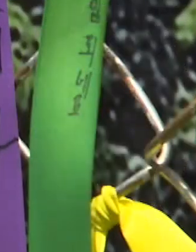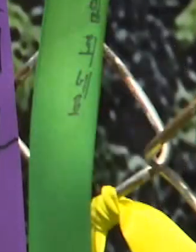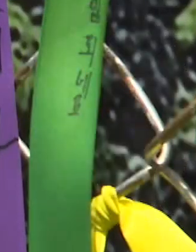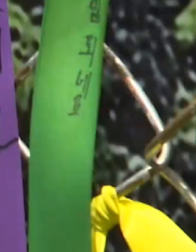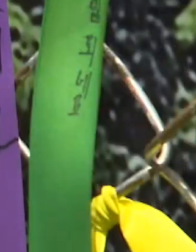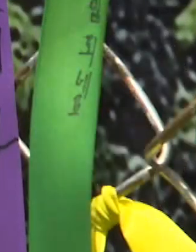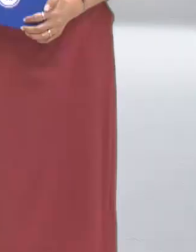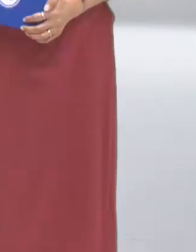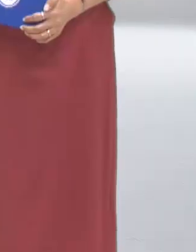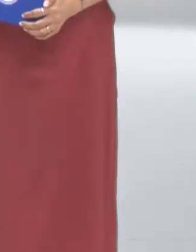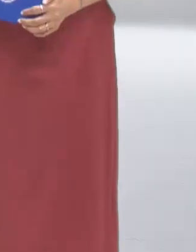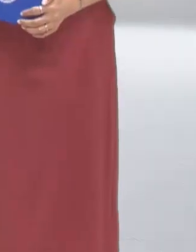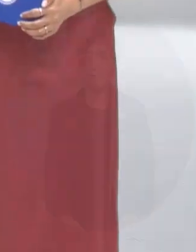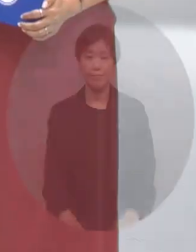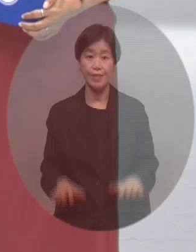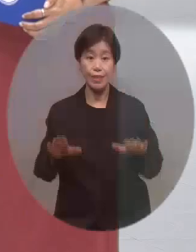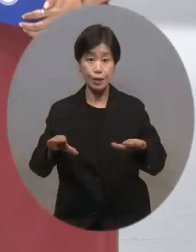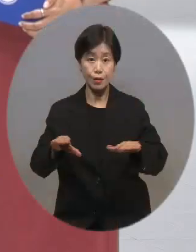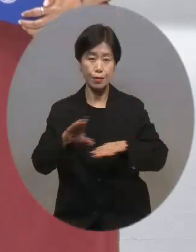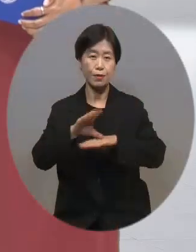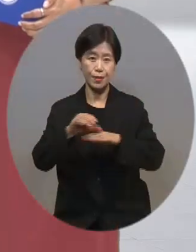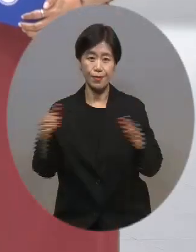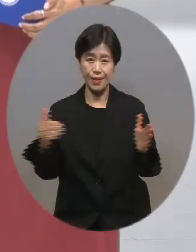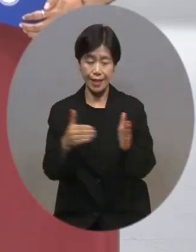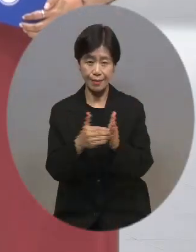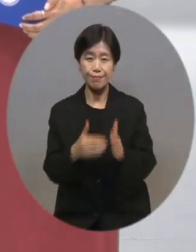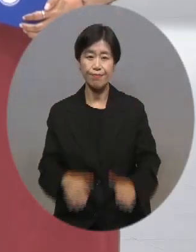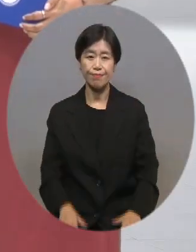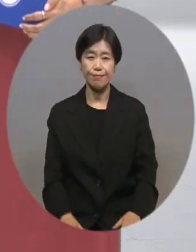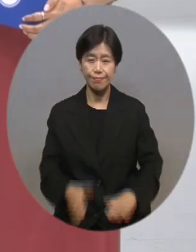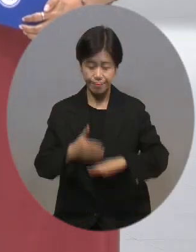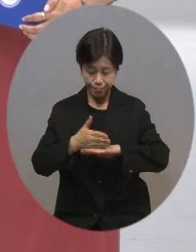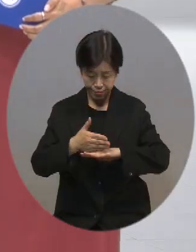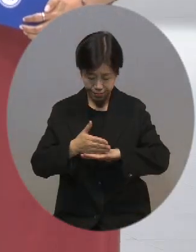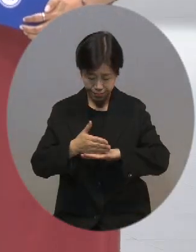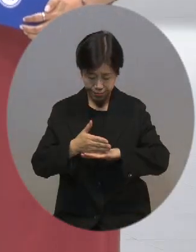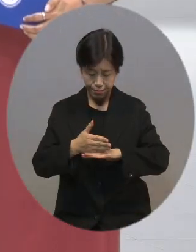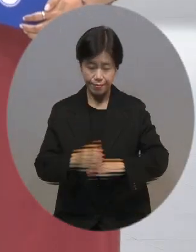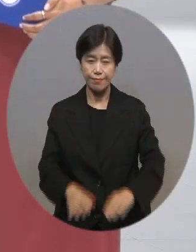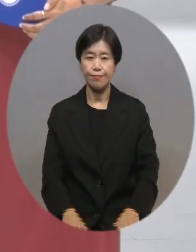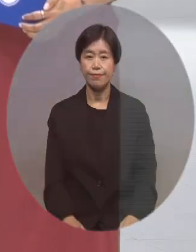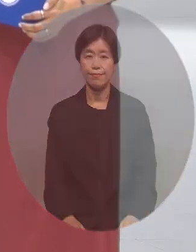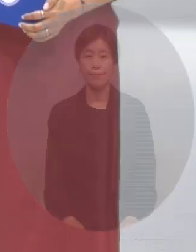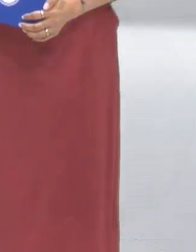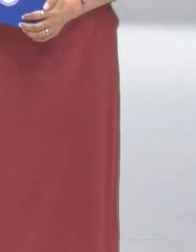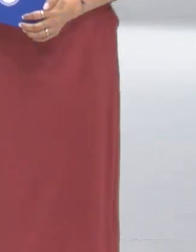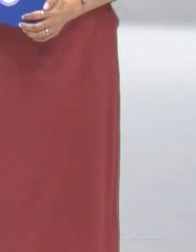이상으로 통일 나우를 마칩니다. 시청해주신 여러분 고맙습니다.